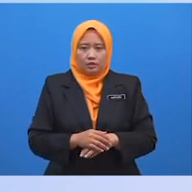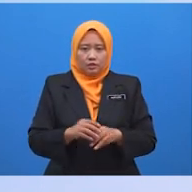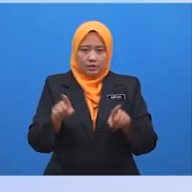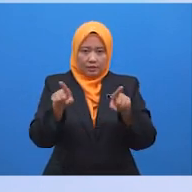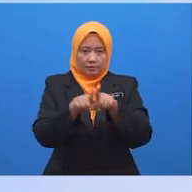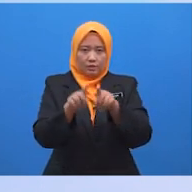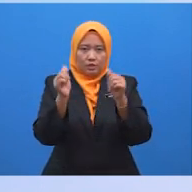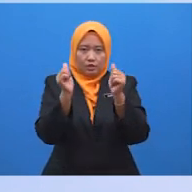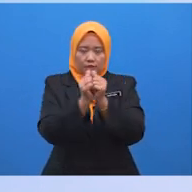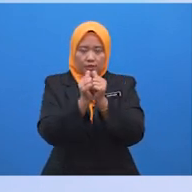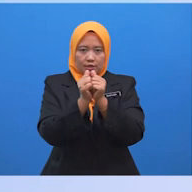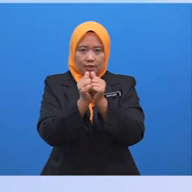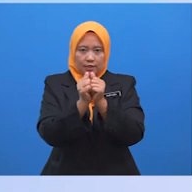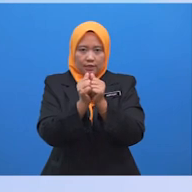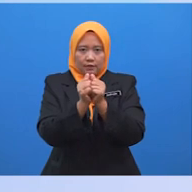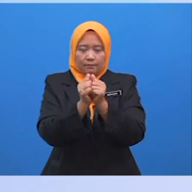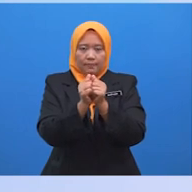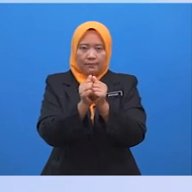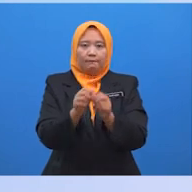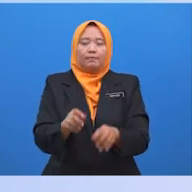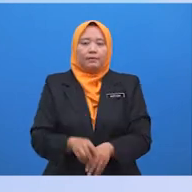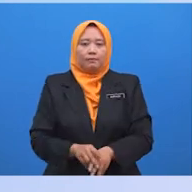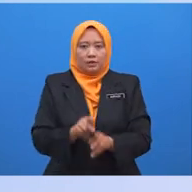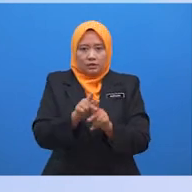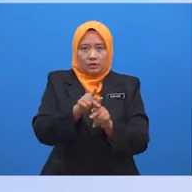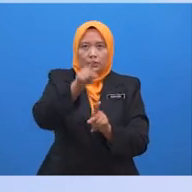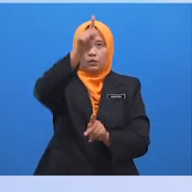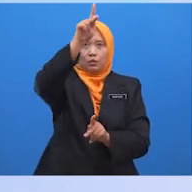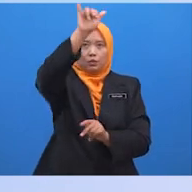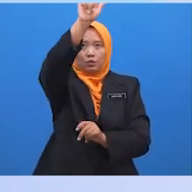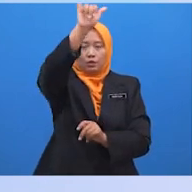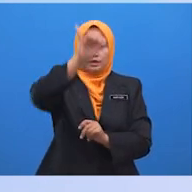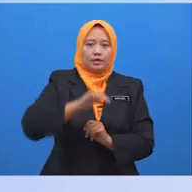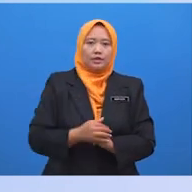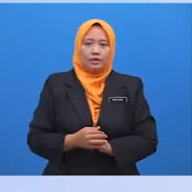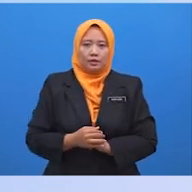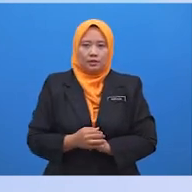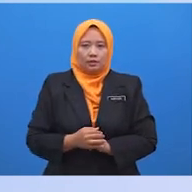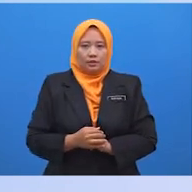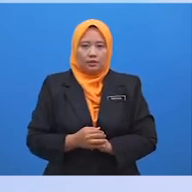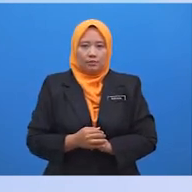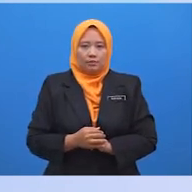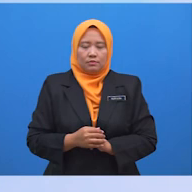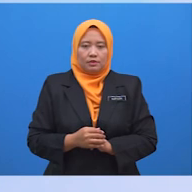titik dalam satu garis lurus yang selari dengan paksi Y adalah sama.